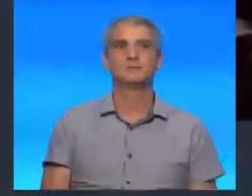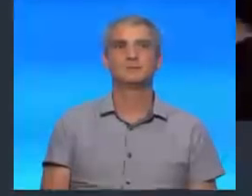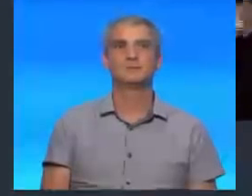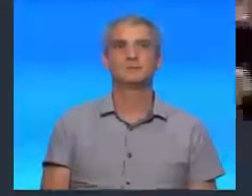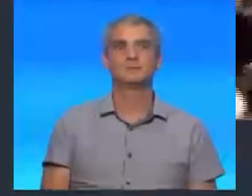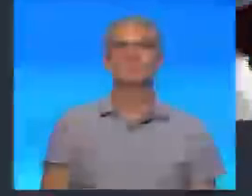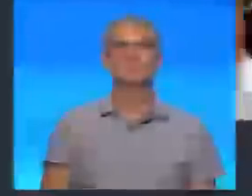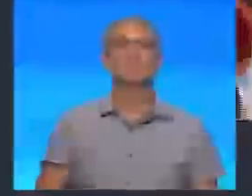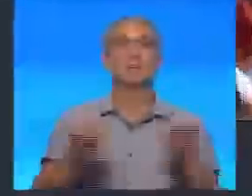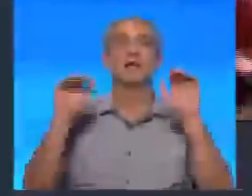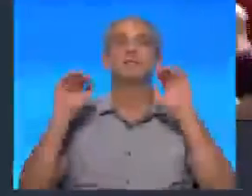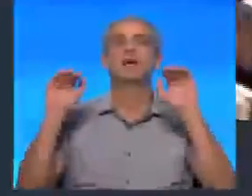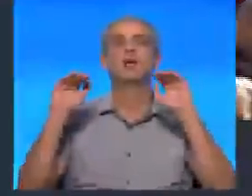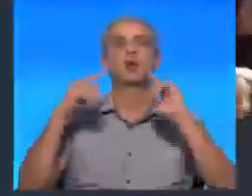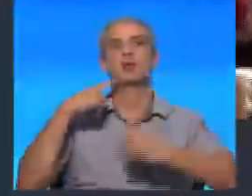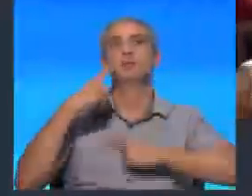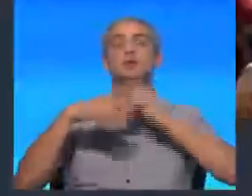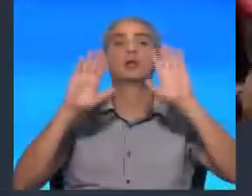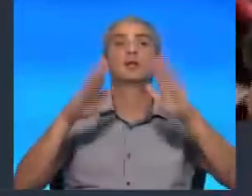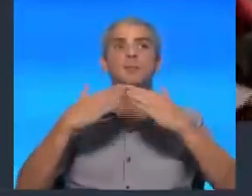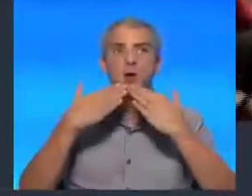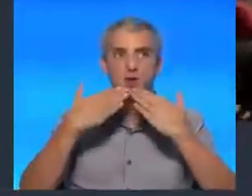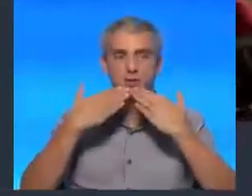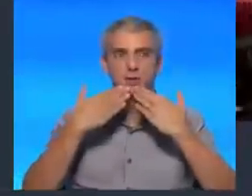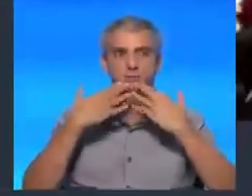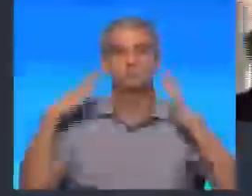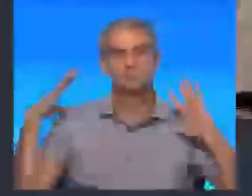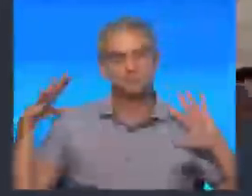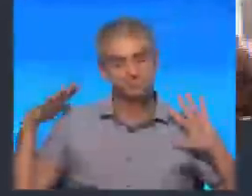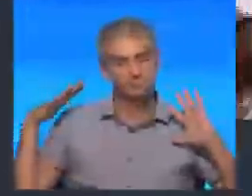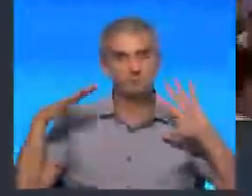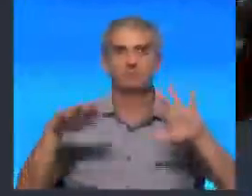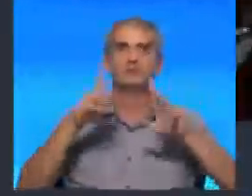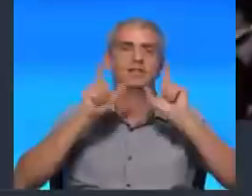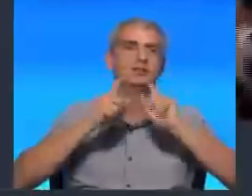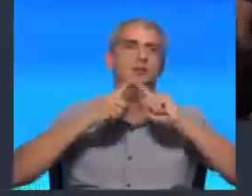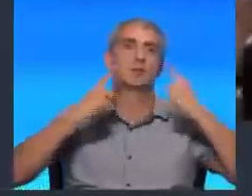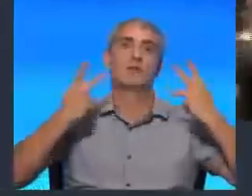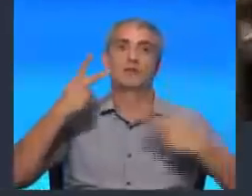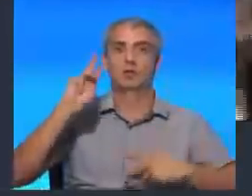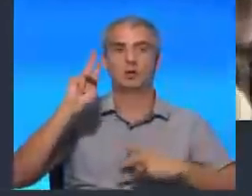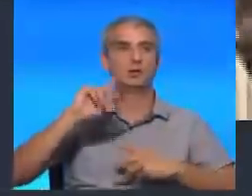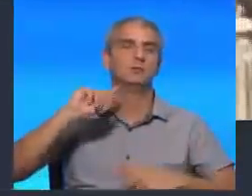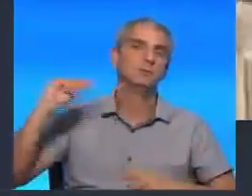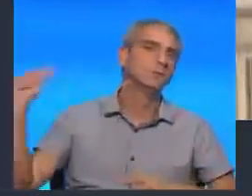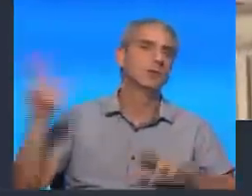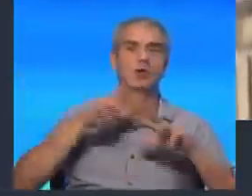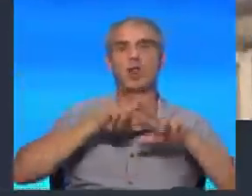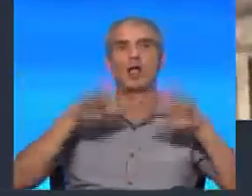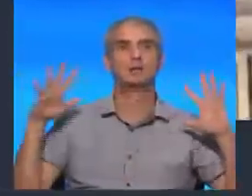ברכת הכהנים המסורתית בכותל המערבי מקבצת אליה קהל מגוון יותר. מכל רחבי הארץ